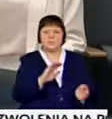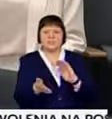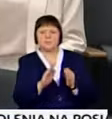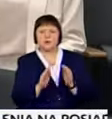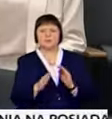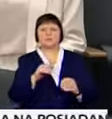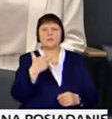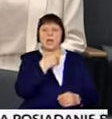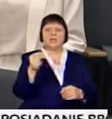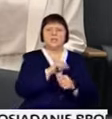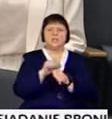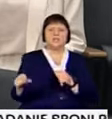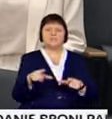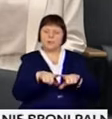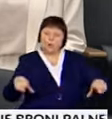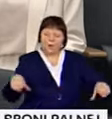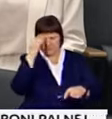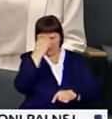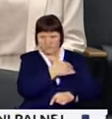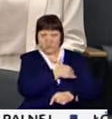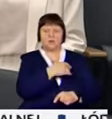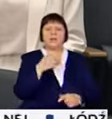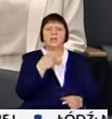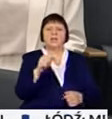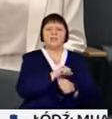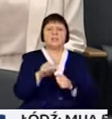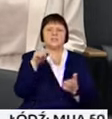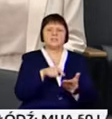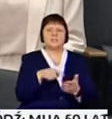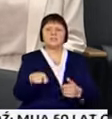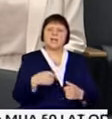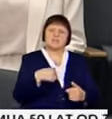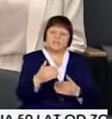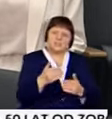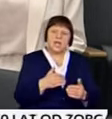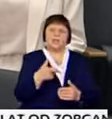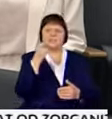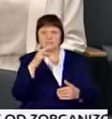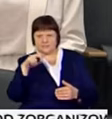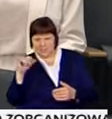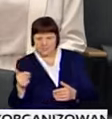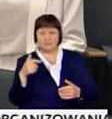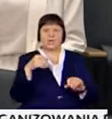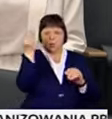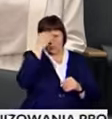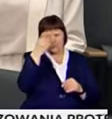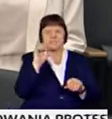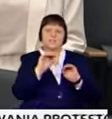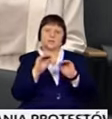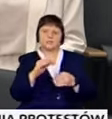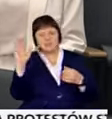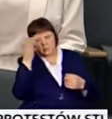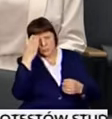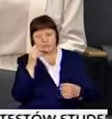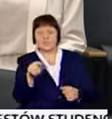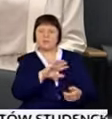sposób. Nie jest to ławka szkolna, nie jest to dystans w tym momencie między uczniem a nauczycielem. Poznajemy się